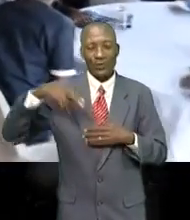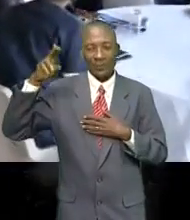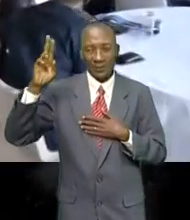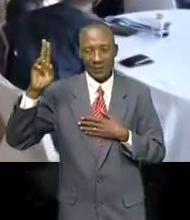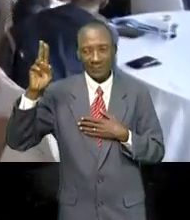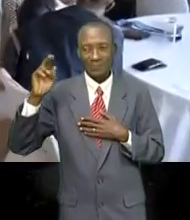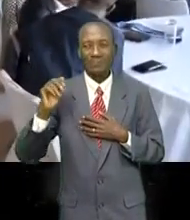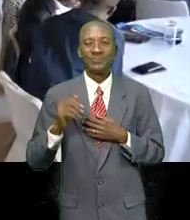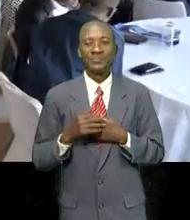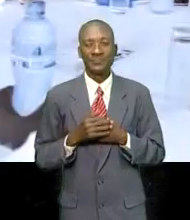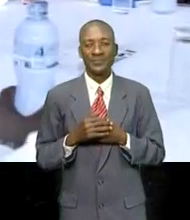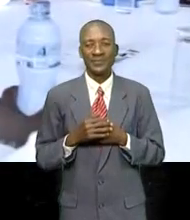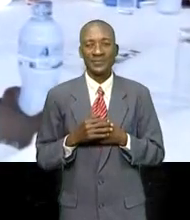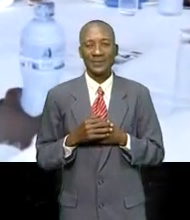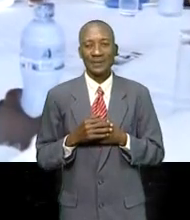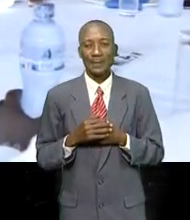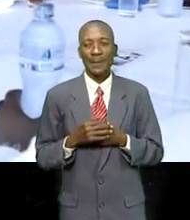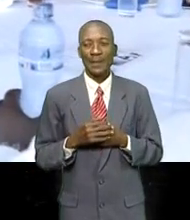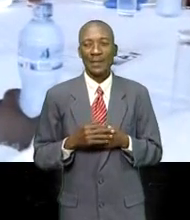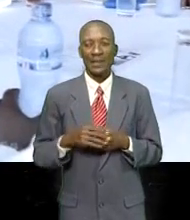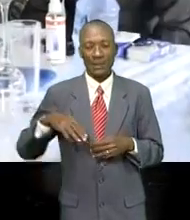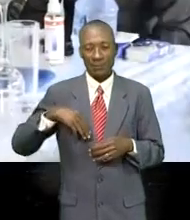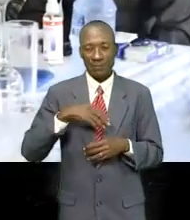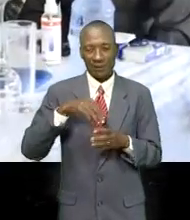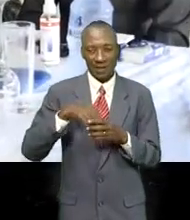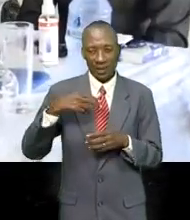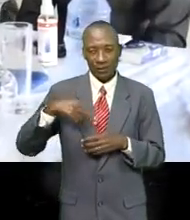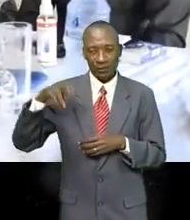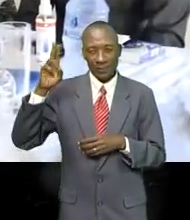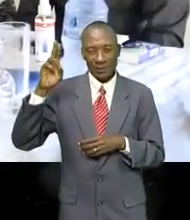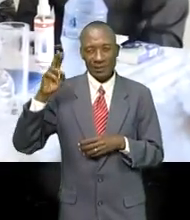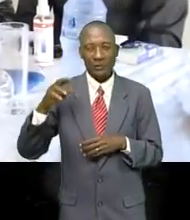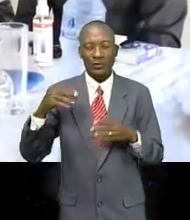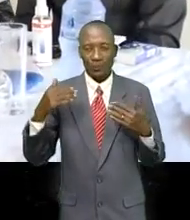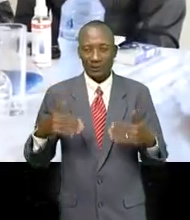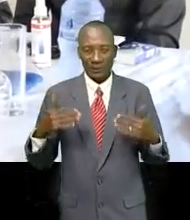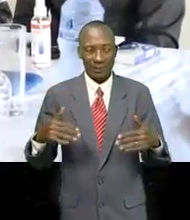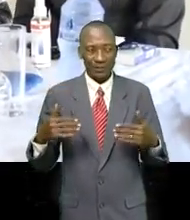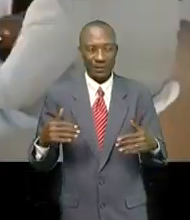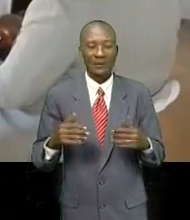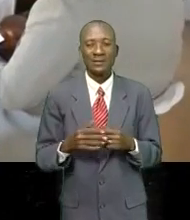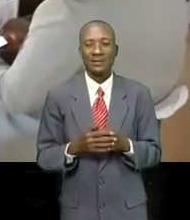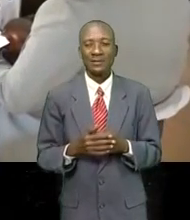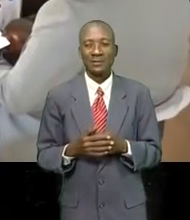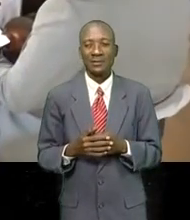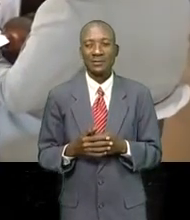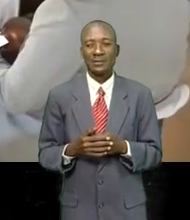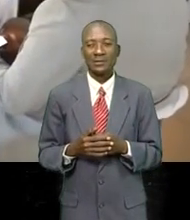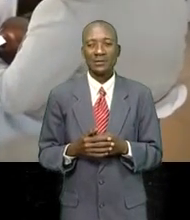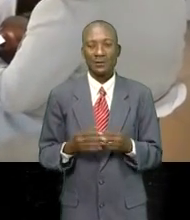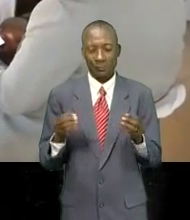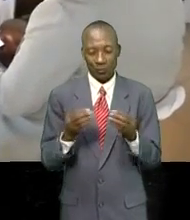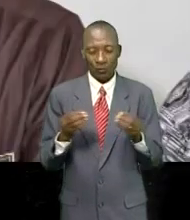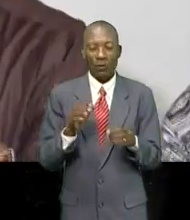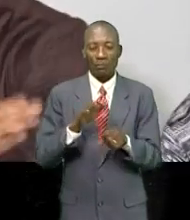ont célébré avec joie ce dimanche 9 mai 2021 les LER ayant été nommés ministres au sein du gouvernement Samalou Kondé. Il